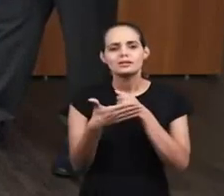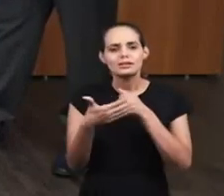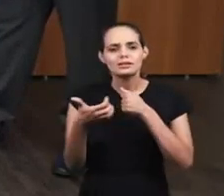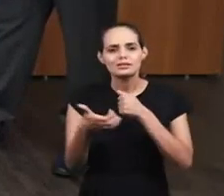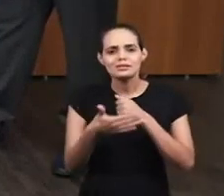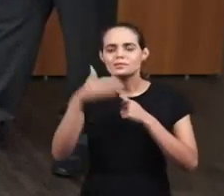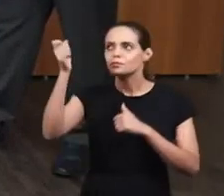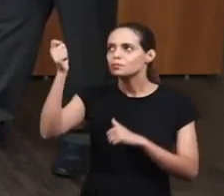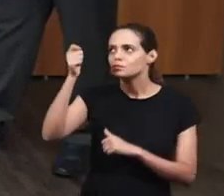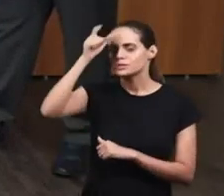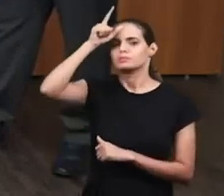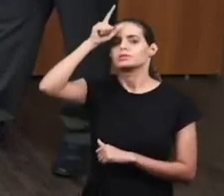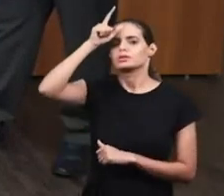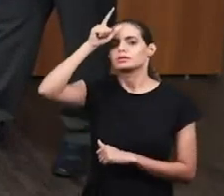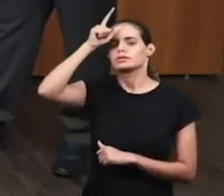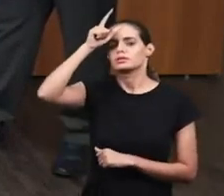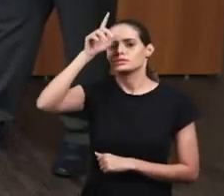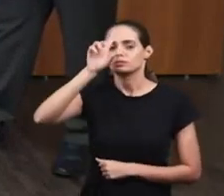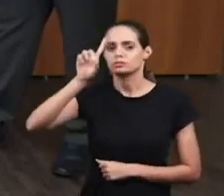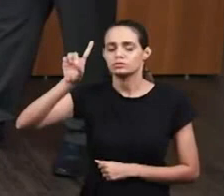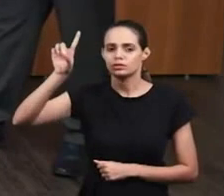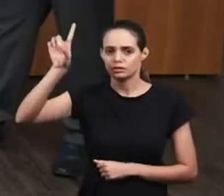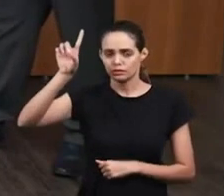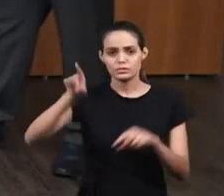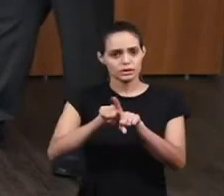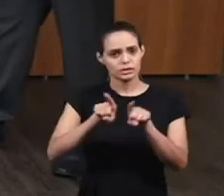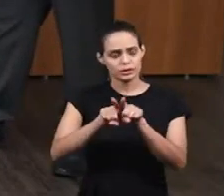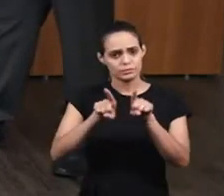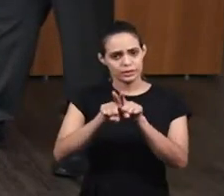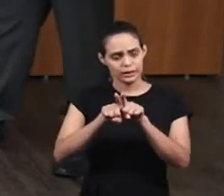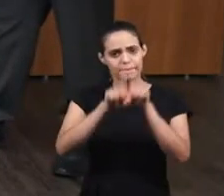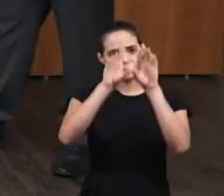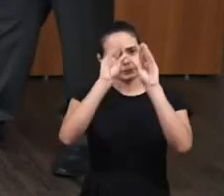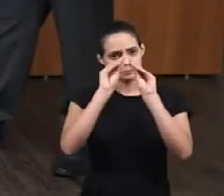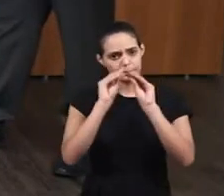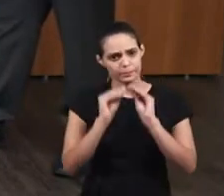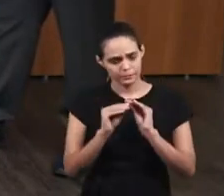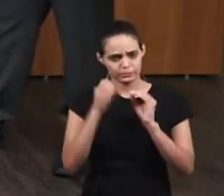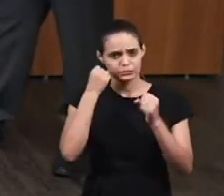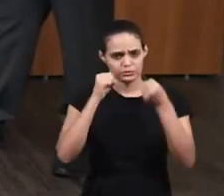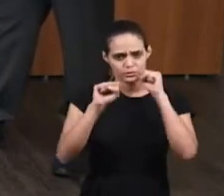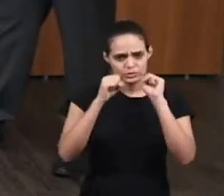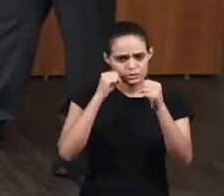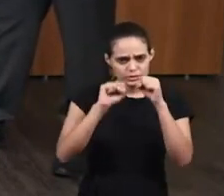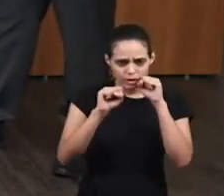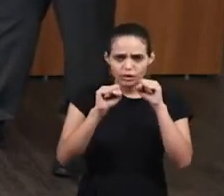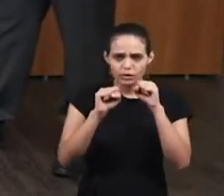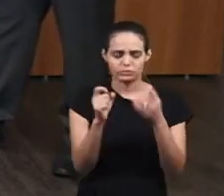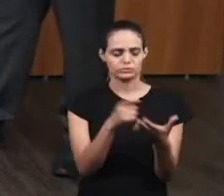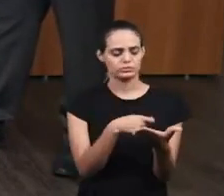Wie der Liebling der Lieder Israels, was ist das? Das ist ein sensibler Mann.